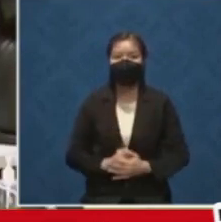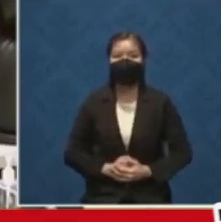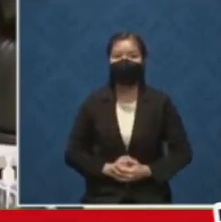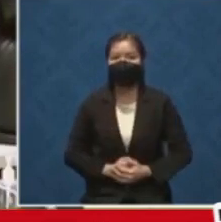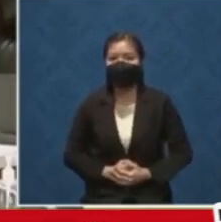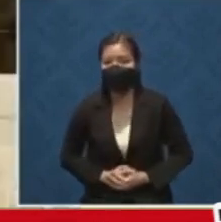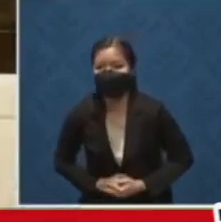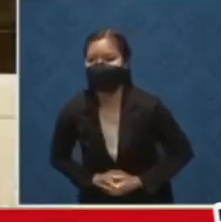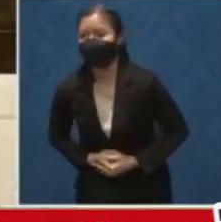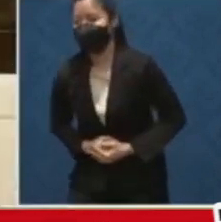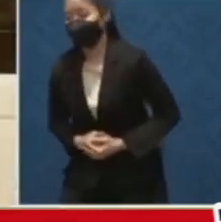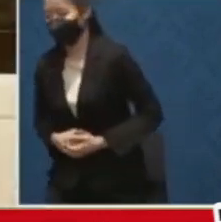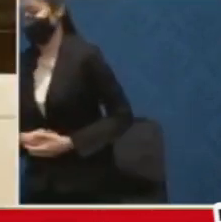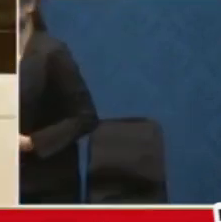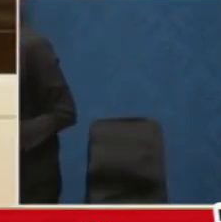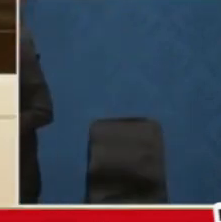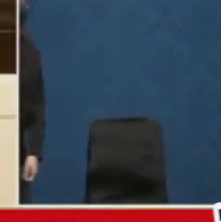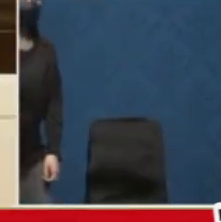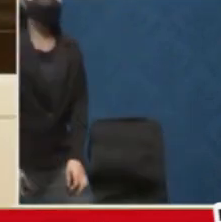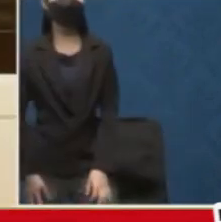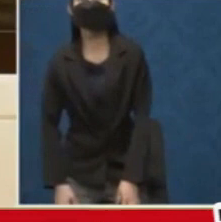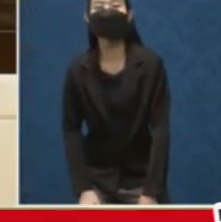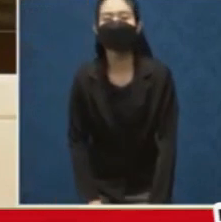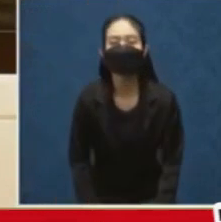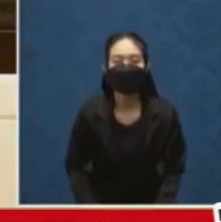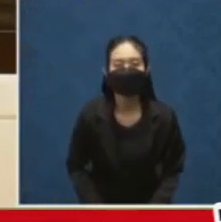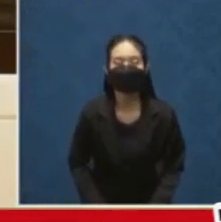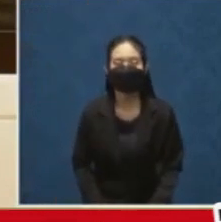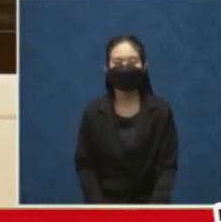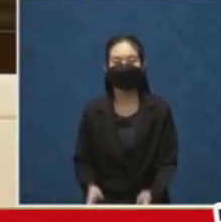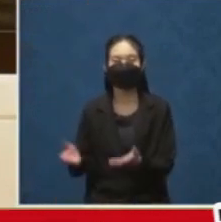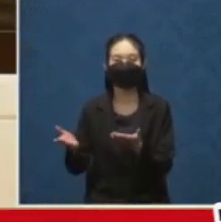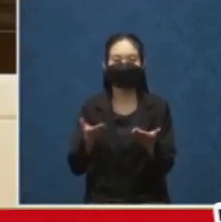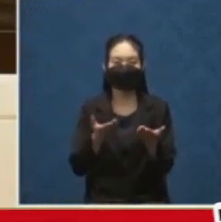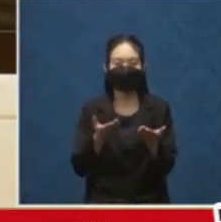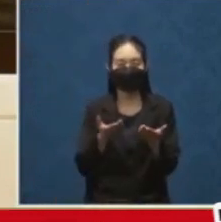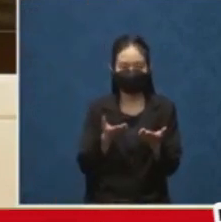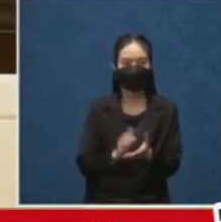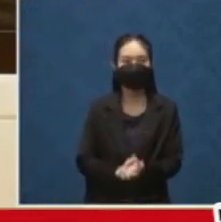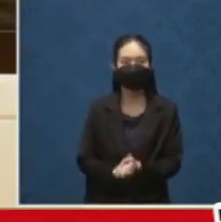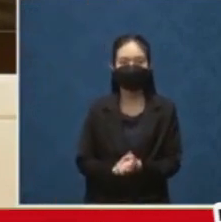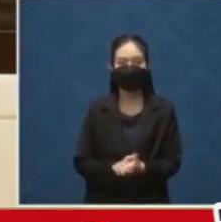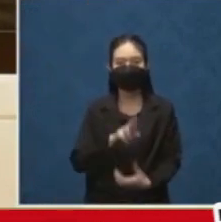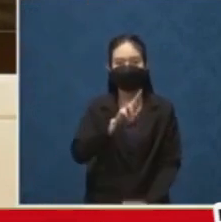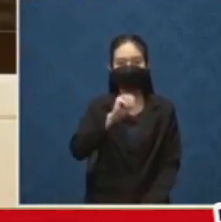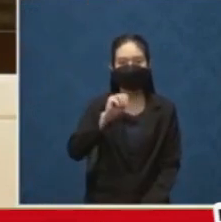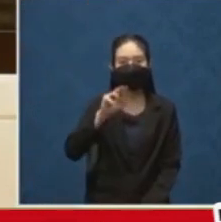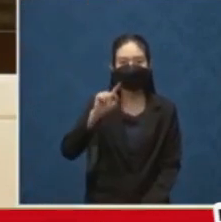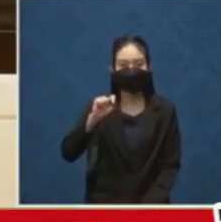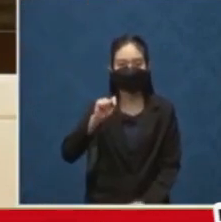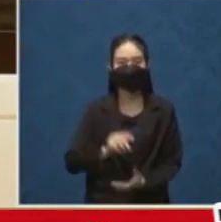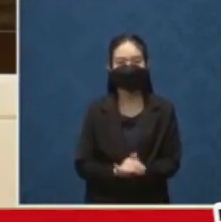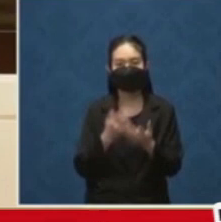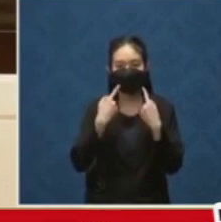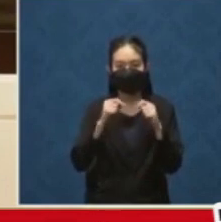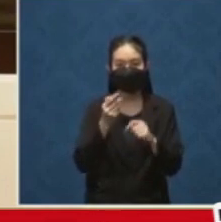คุครับเชิญท่านประมัรีช่วาการกสงการหลมนะครั